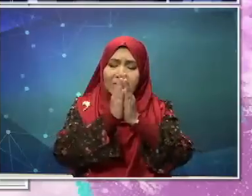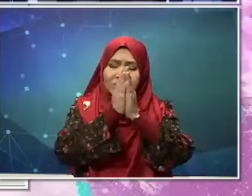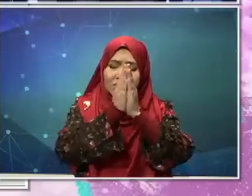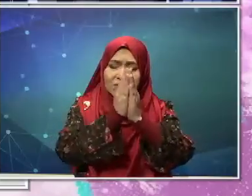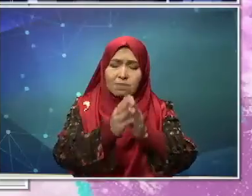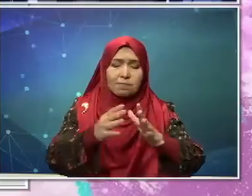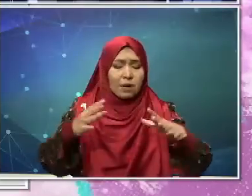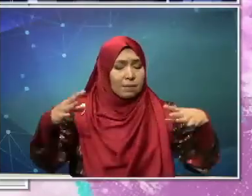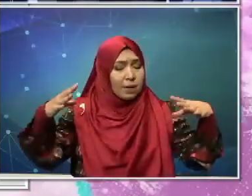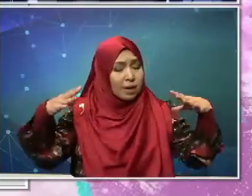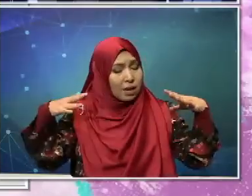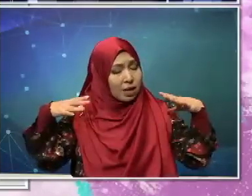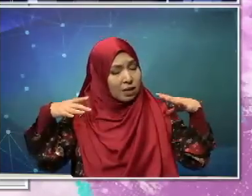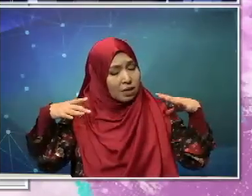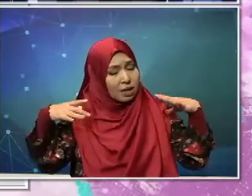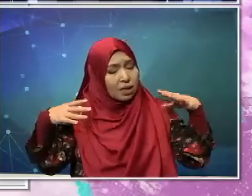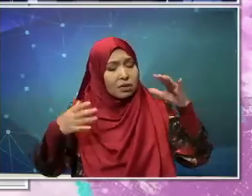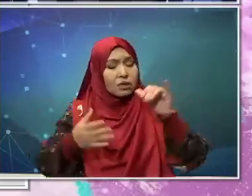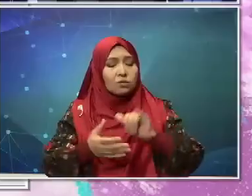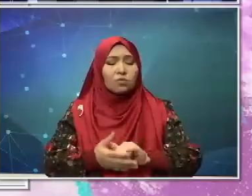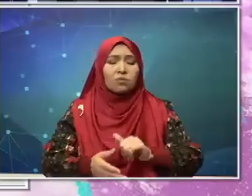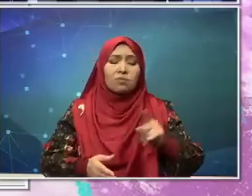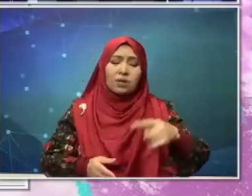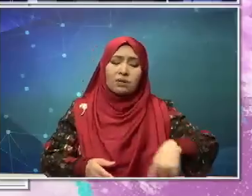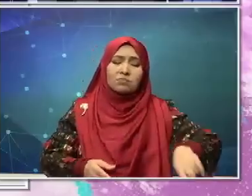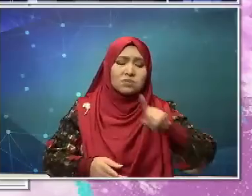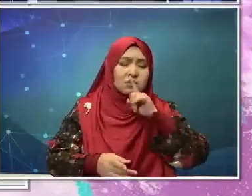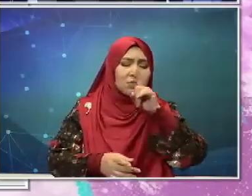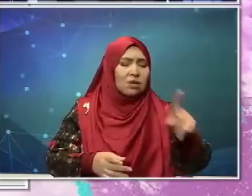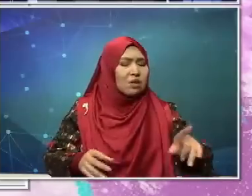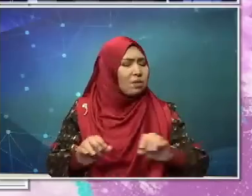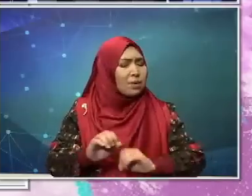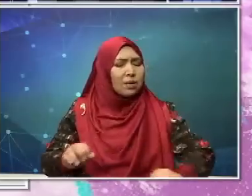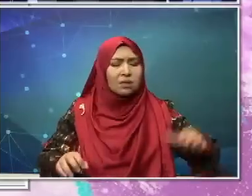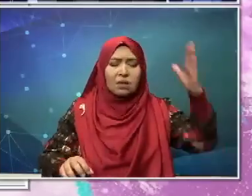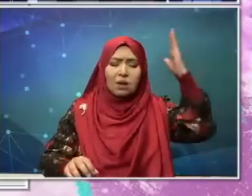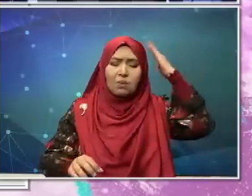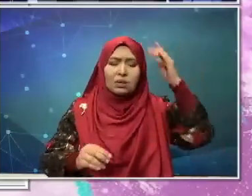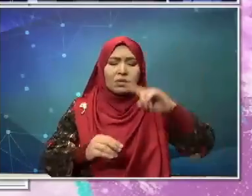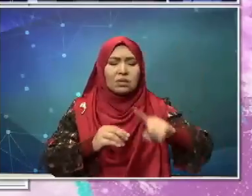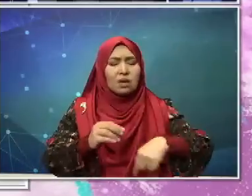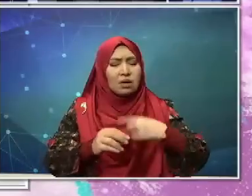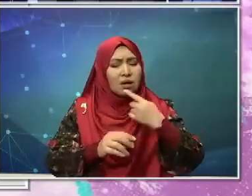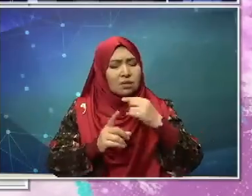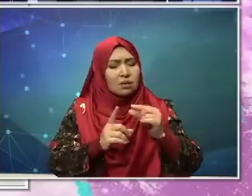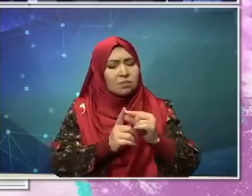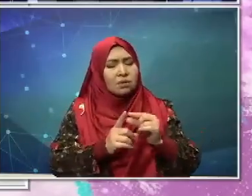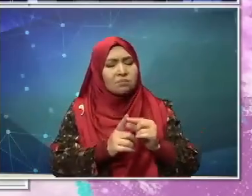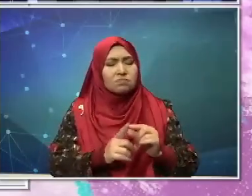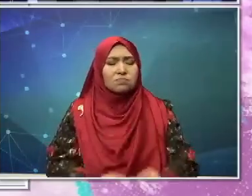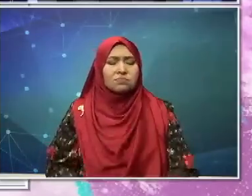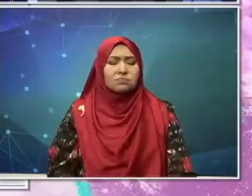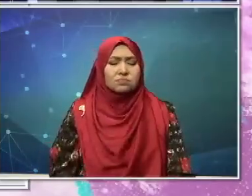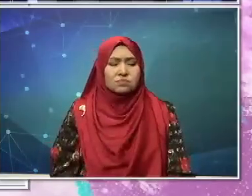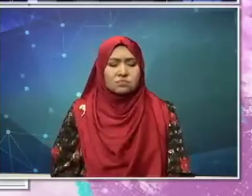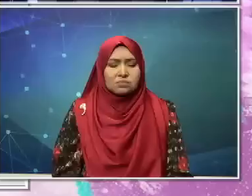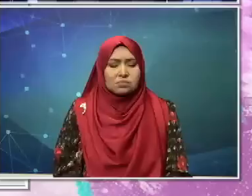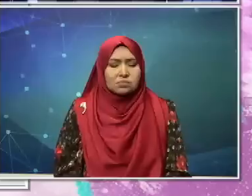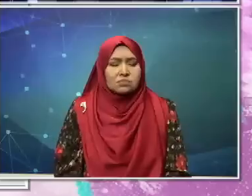byhun Illah yang Hull City